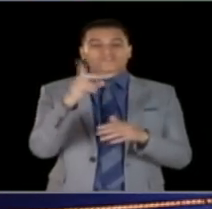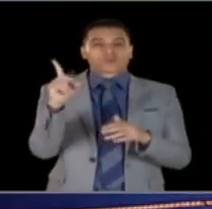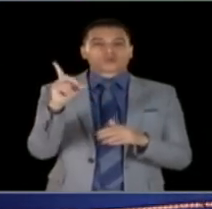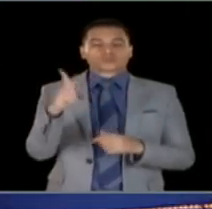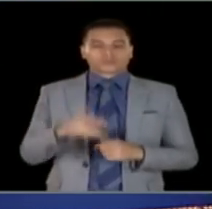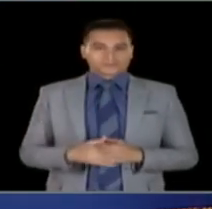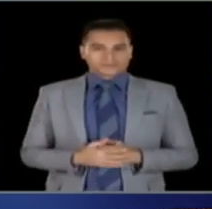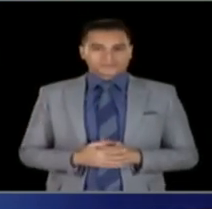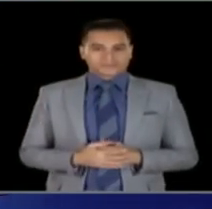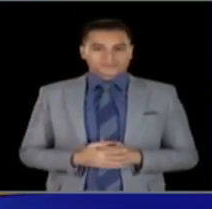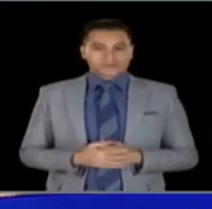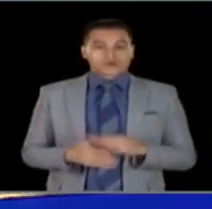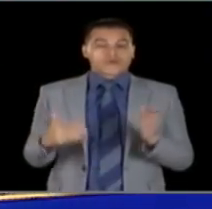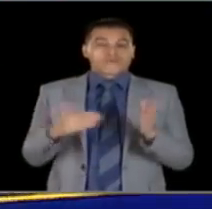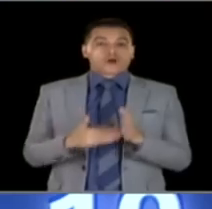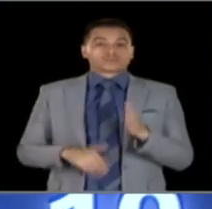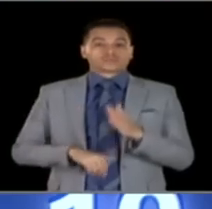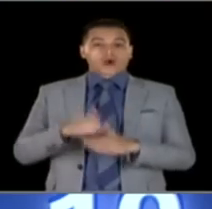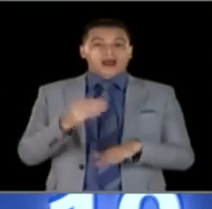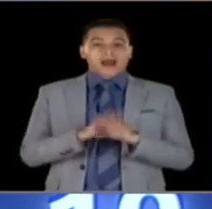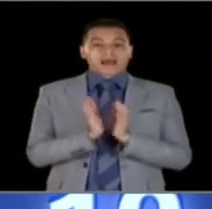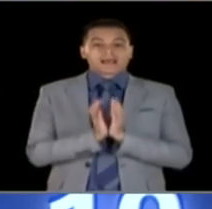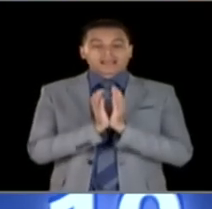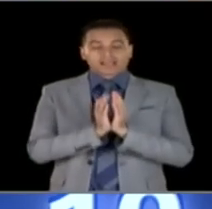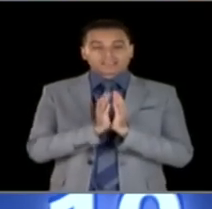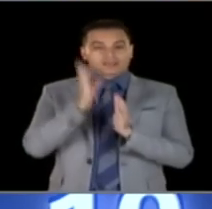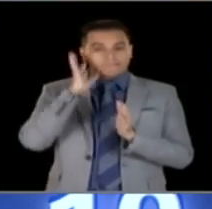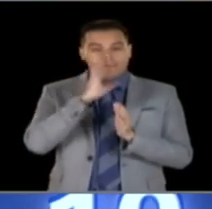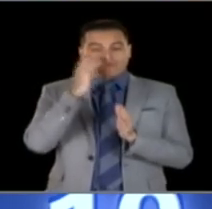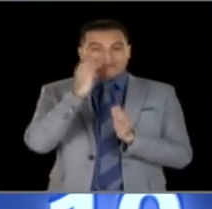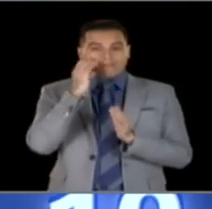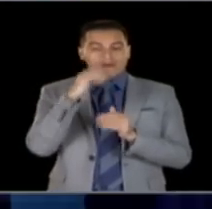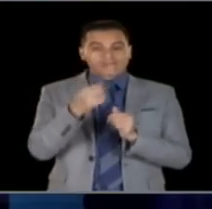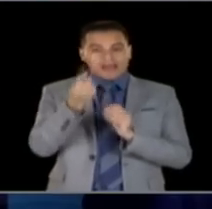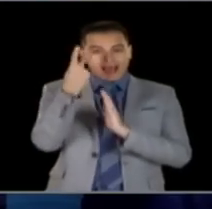12/2021 وحصلت على جائزة الشيخ زايد في الآداب